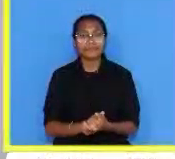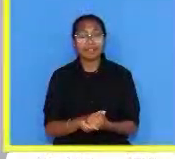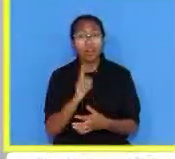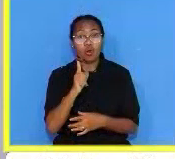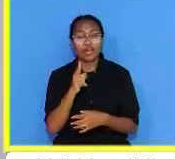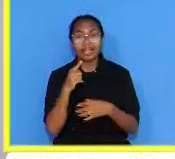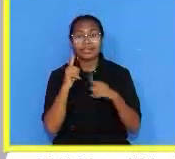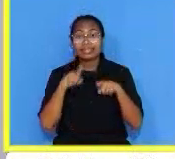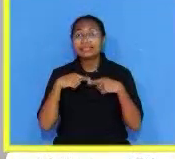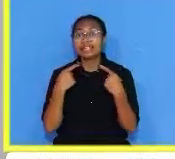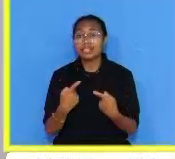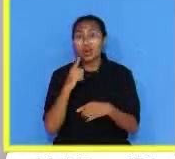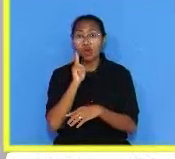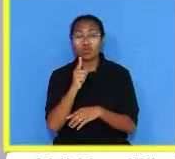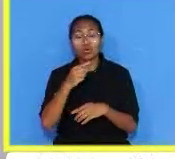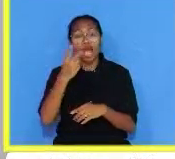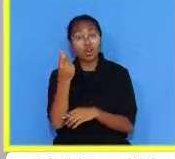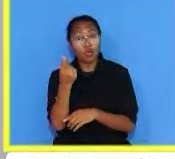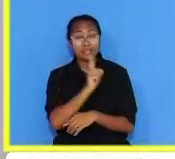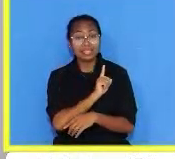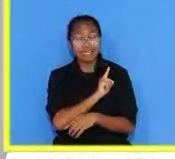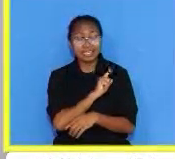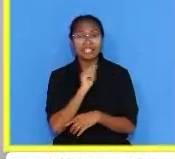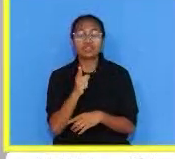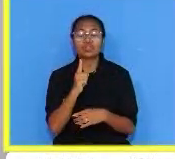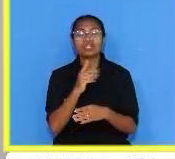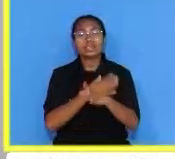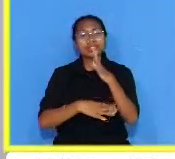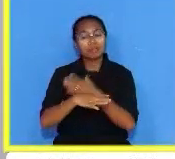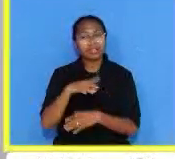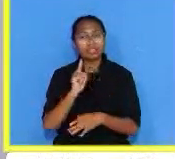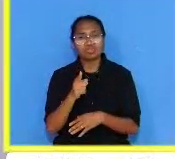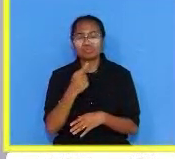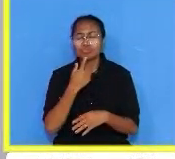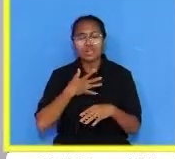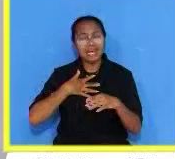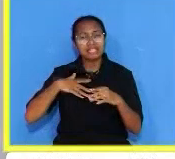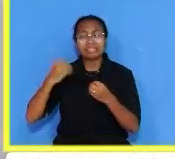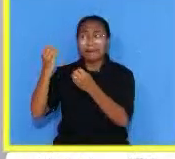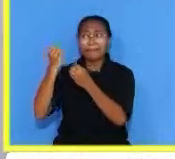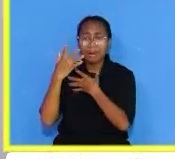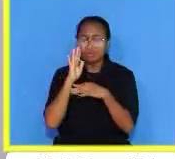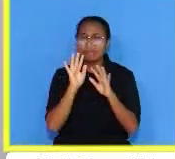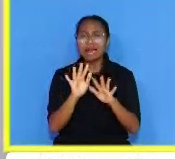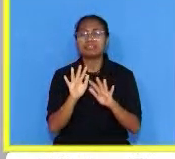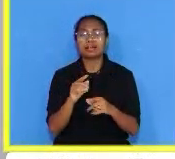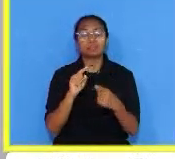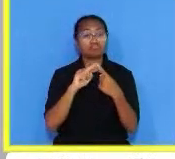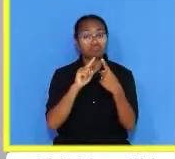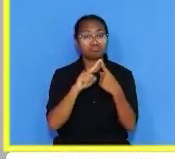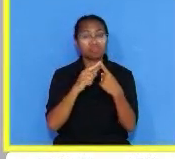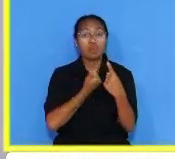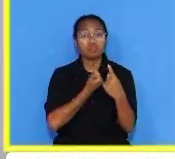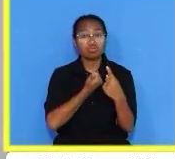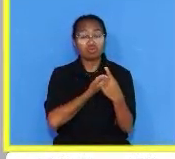kalau untuk aspek ekonomi sendiri, penyandang disabilitas juga banyak yang terdampak ya, terutama untuk pekerjaan